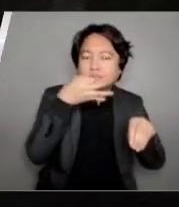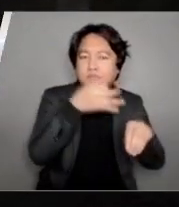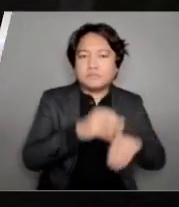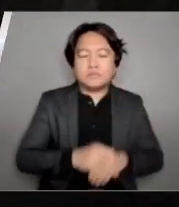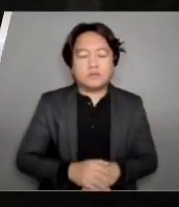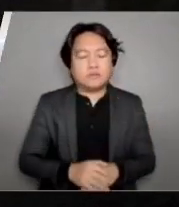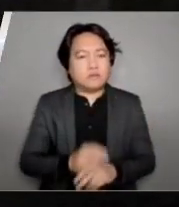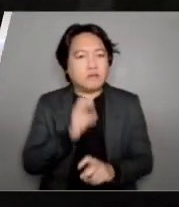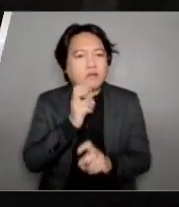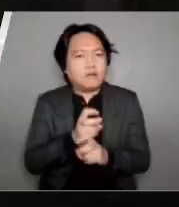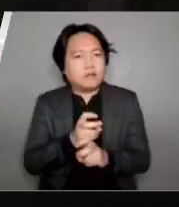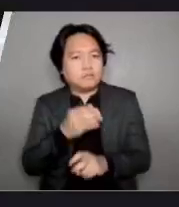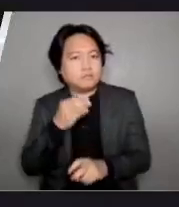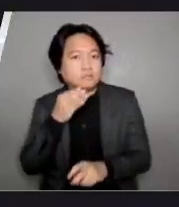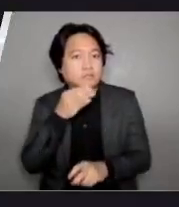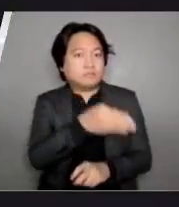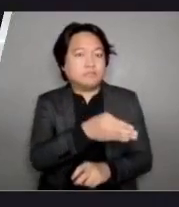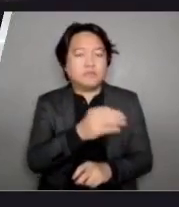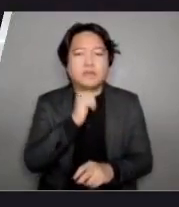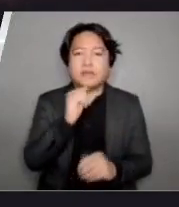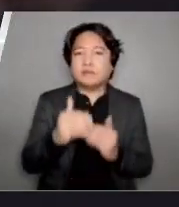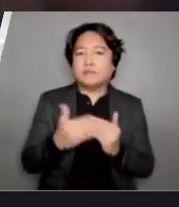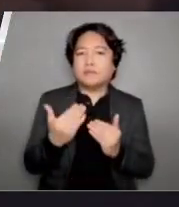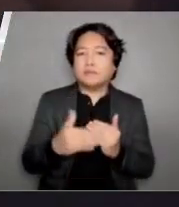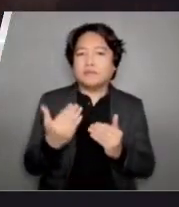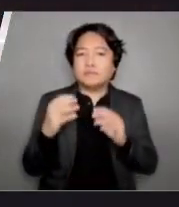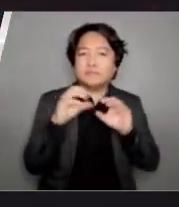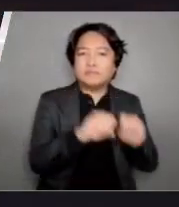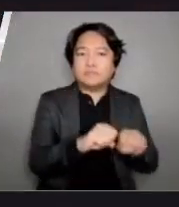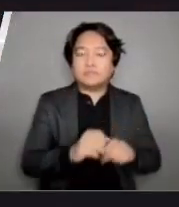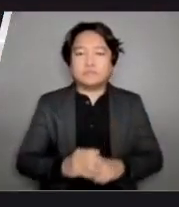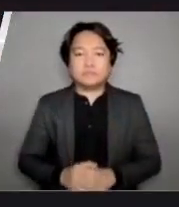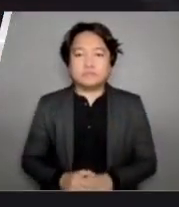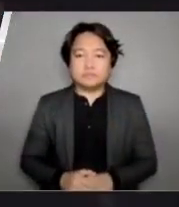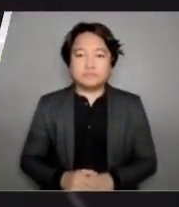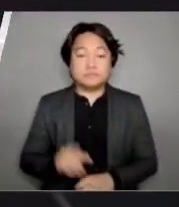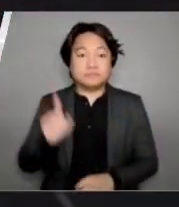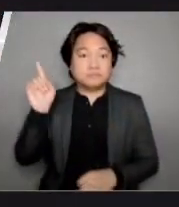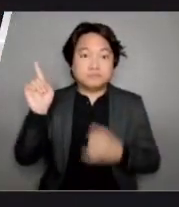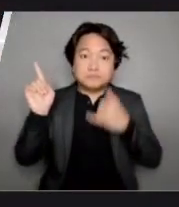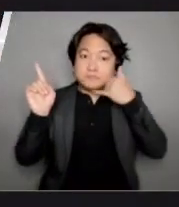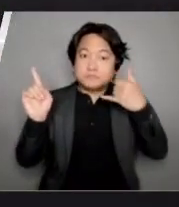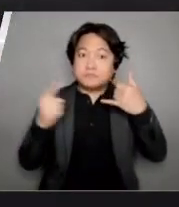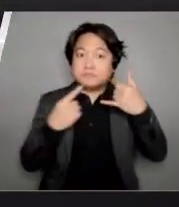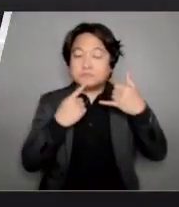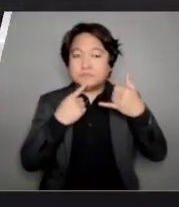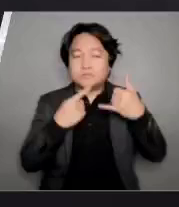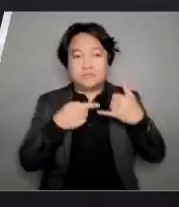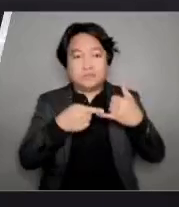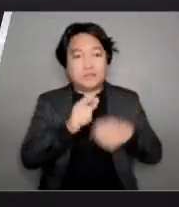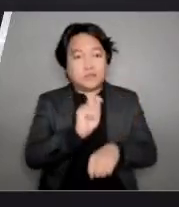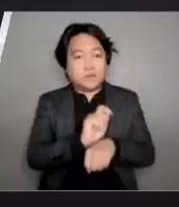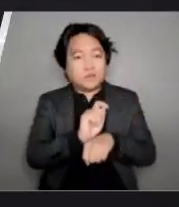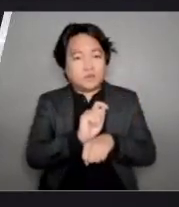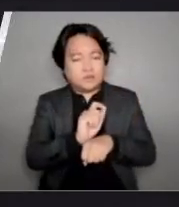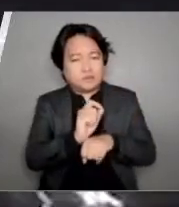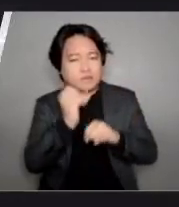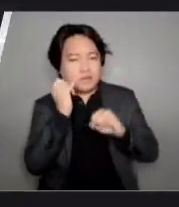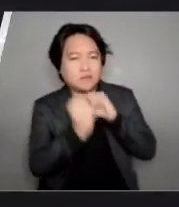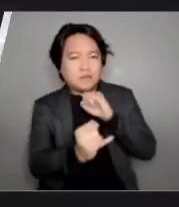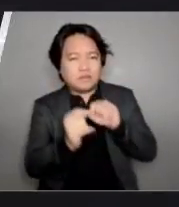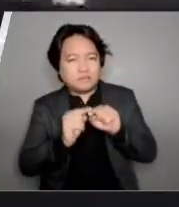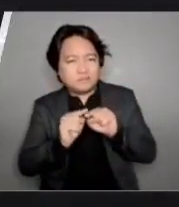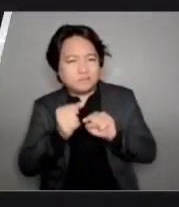rin daw naging madali ang operasyon. Nandito kasi sa dulo ito and before you can approach this area, marami kang madadaanan ng